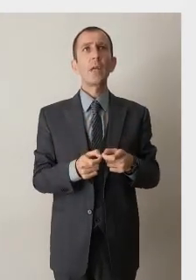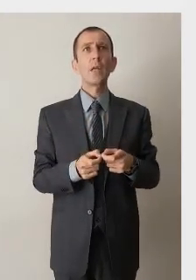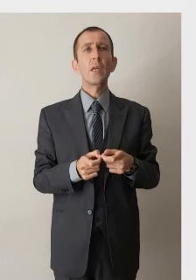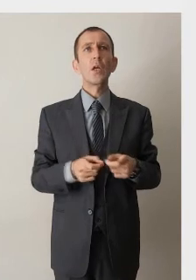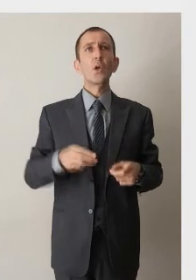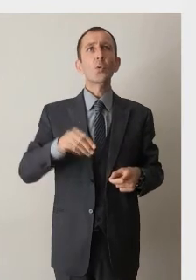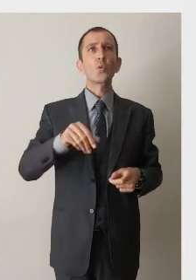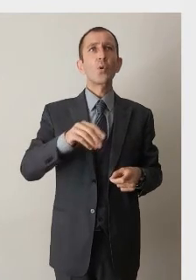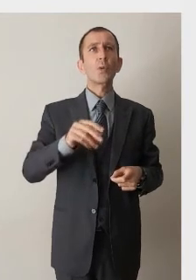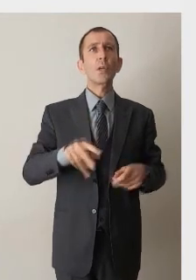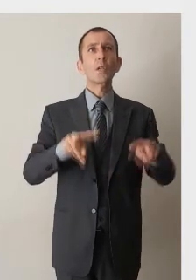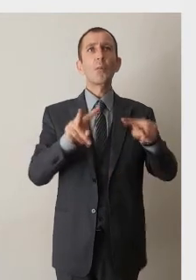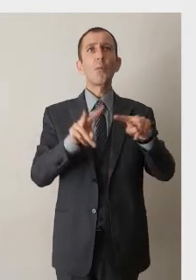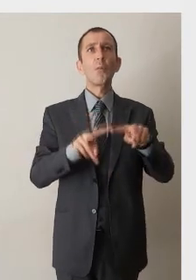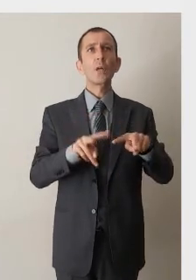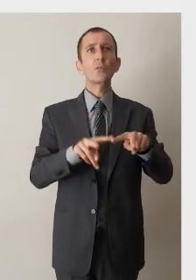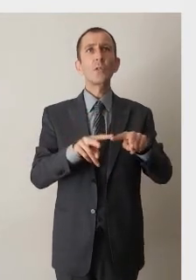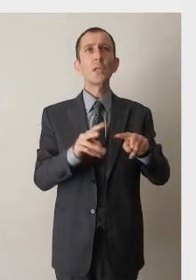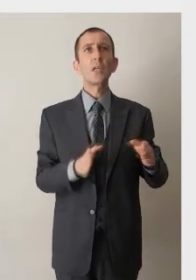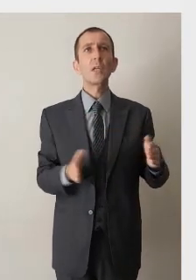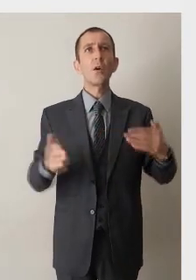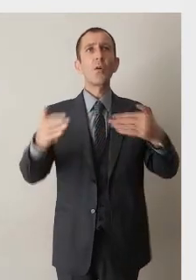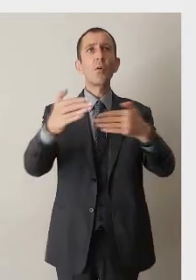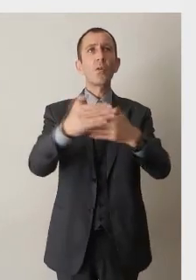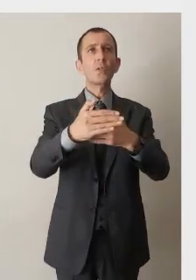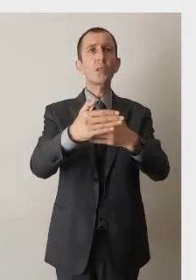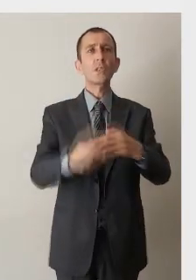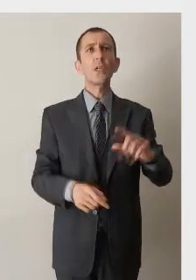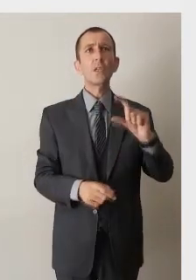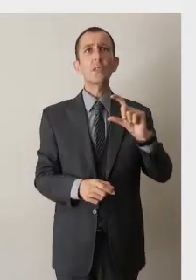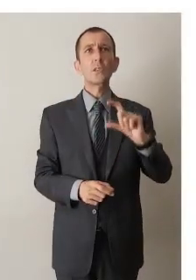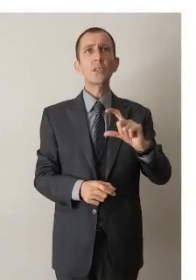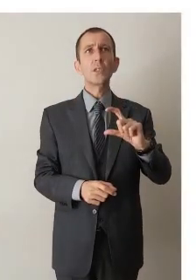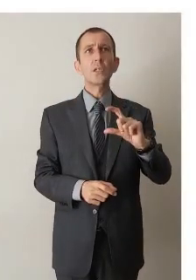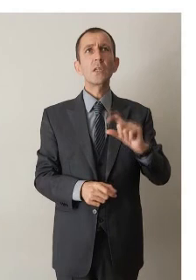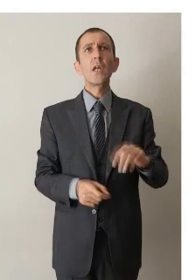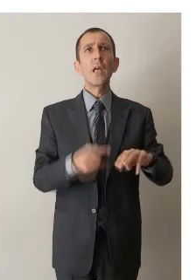Etibank tarımı değil madenciliği desteklemek için kurulmuş olan bir kuruluştur.